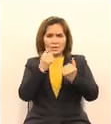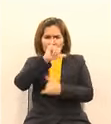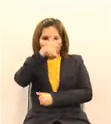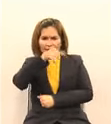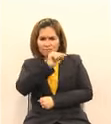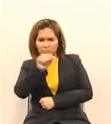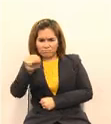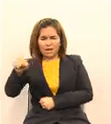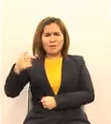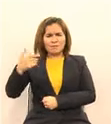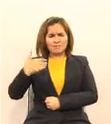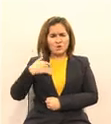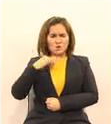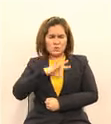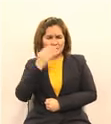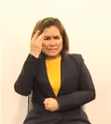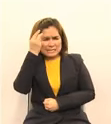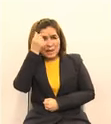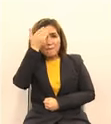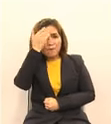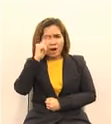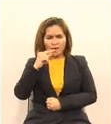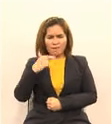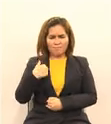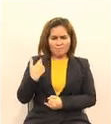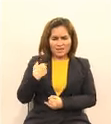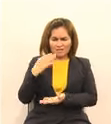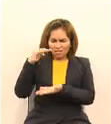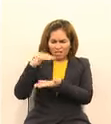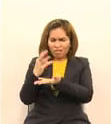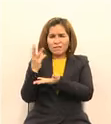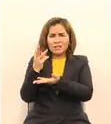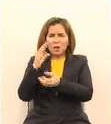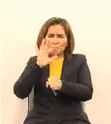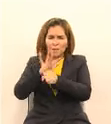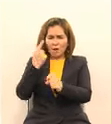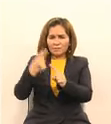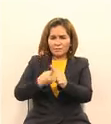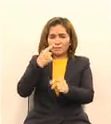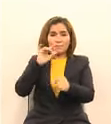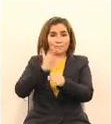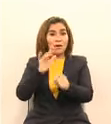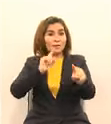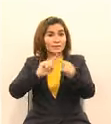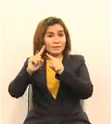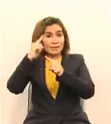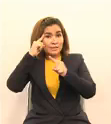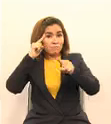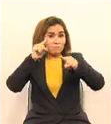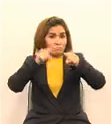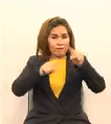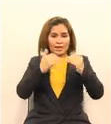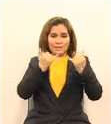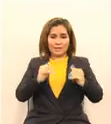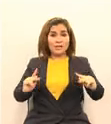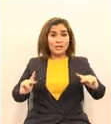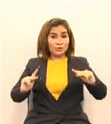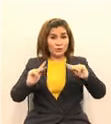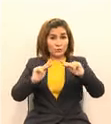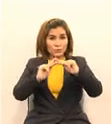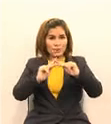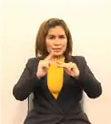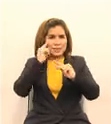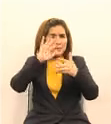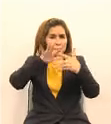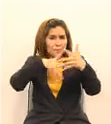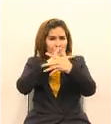เนื่องจากมีปริมาณที่มีอยู่อาจจะไม่มากเป็นเดือนนะครับอย่างไรก็ตามตรงนี้ทางกระทรวงเองก็